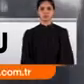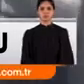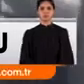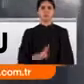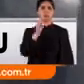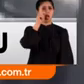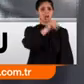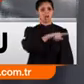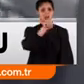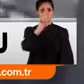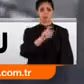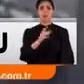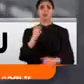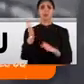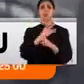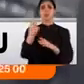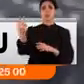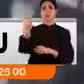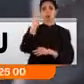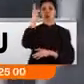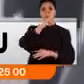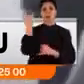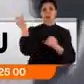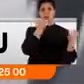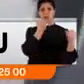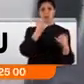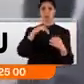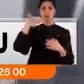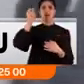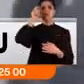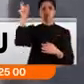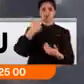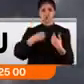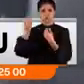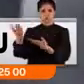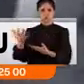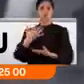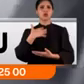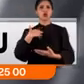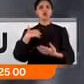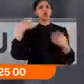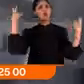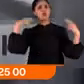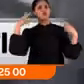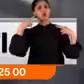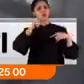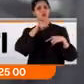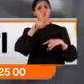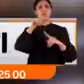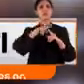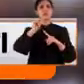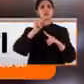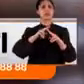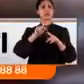Eşkıyalığa soyundu, niye baktın kavgasında karşısındakini yaraladı. Sonra yaptığını marifetmiş gibi TikTok'tan dans ederek